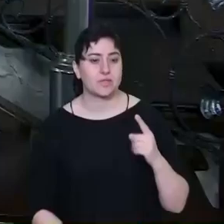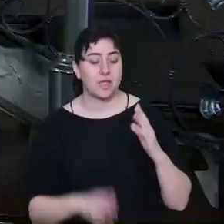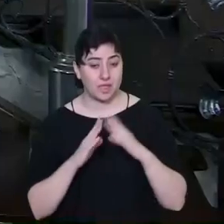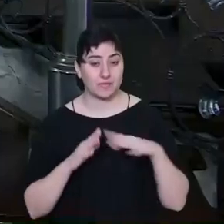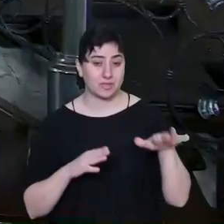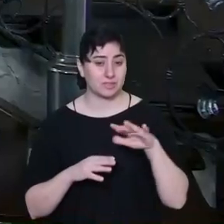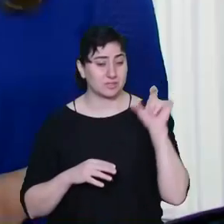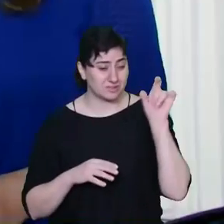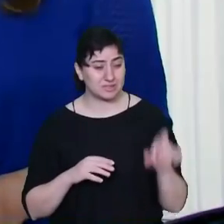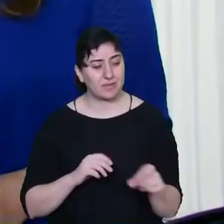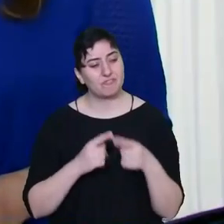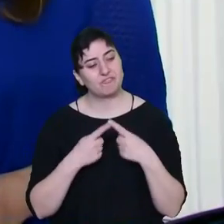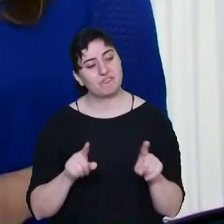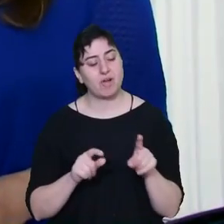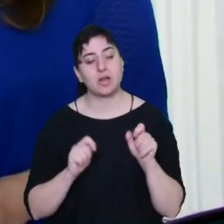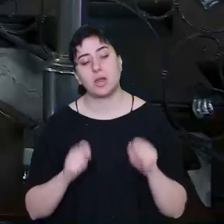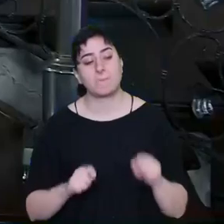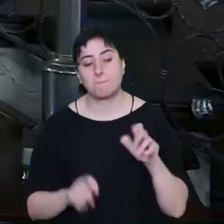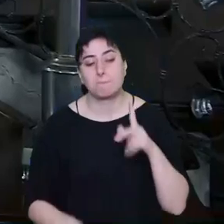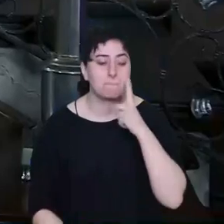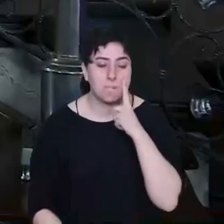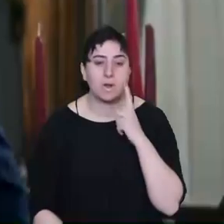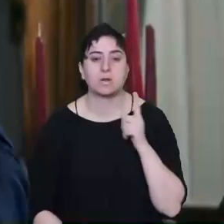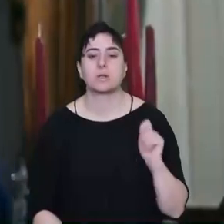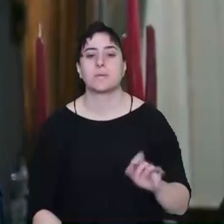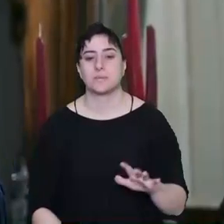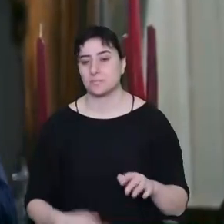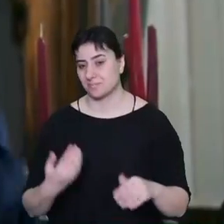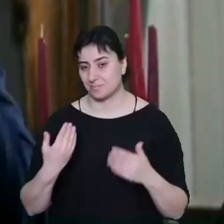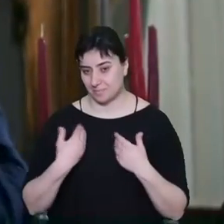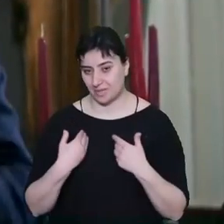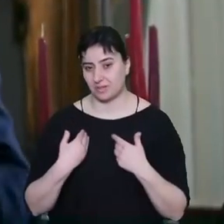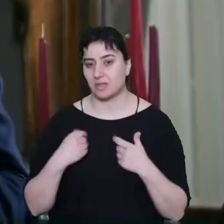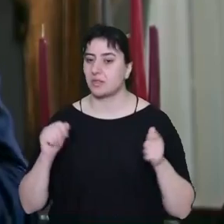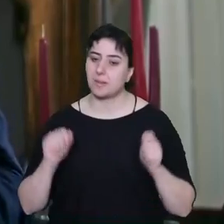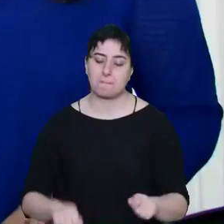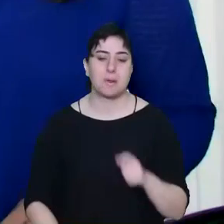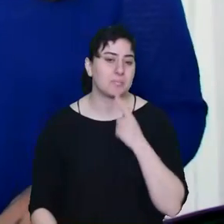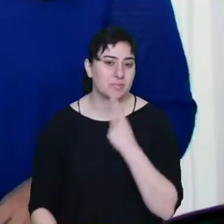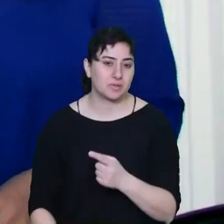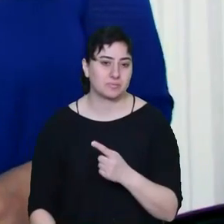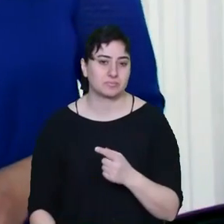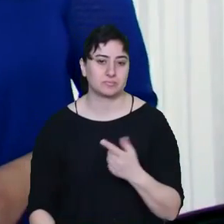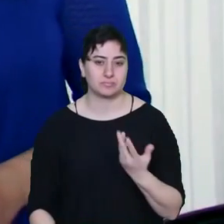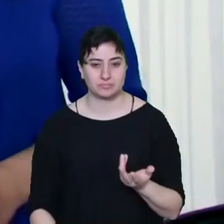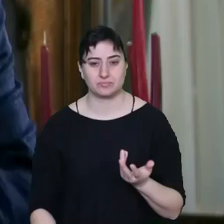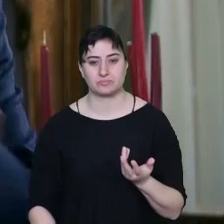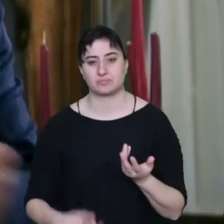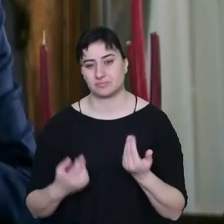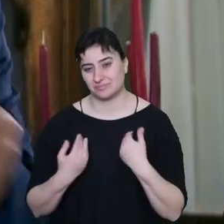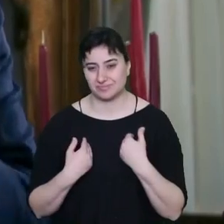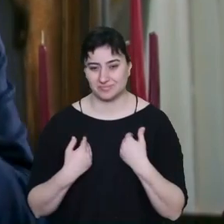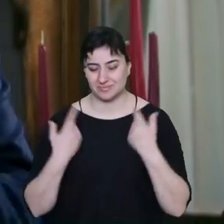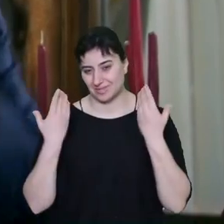dedim karakterinin tam tersi davranabilir misin dedim. Ben de yaparım dedim. Zaten biliyorsunuz yani